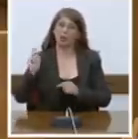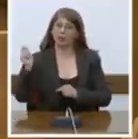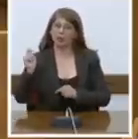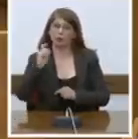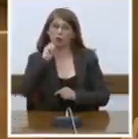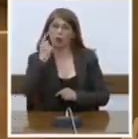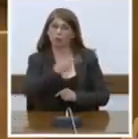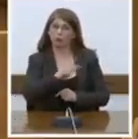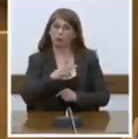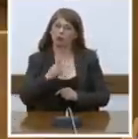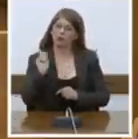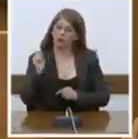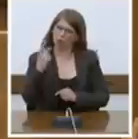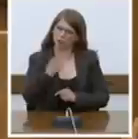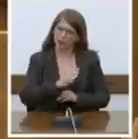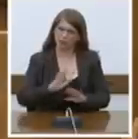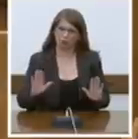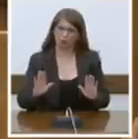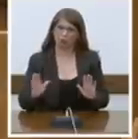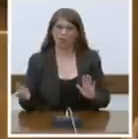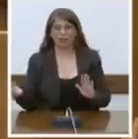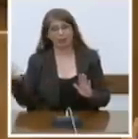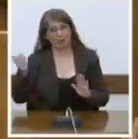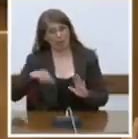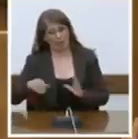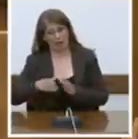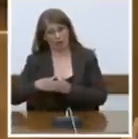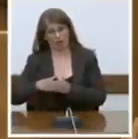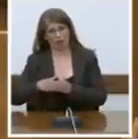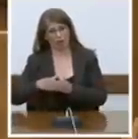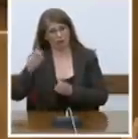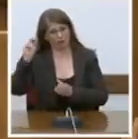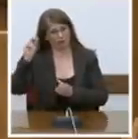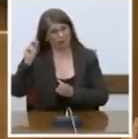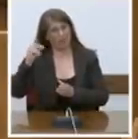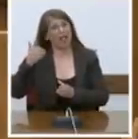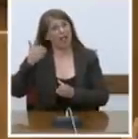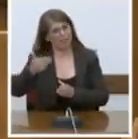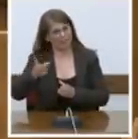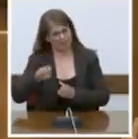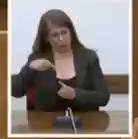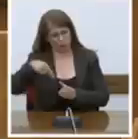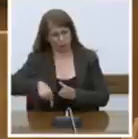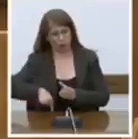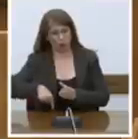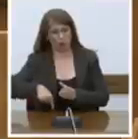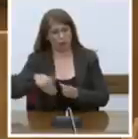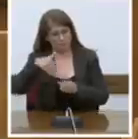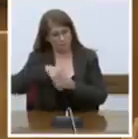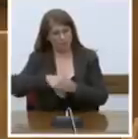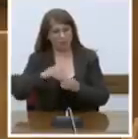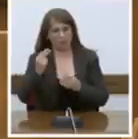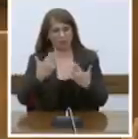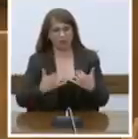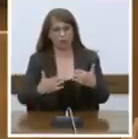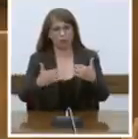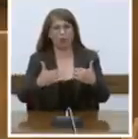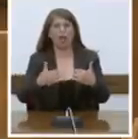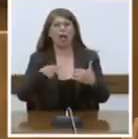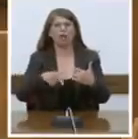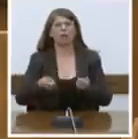τις πολιτικές τους. Και άλλοι υπόσχονται ότι θα κάνουν τώρα μέσα στη Βουλή αυτά που δεν